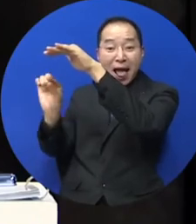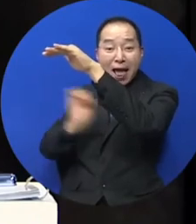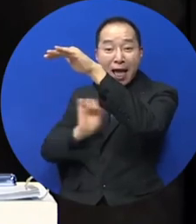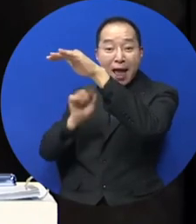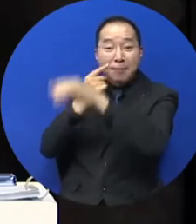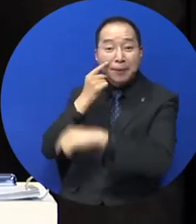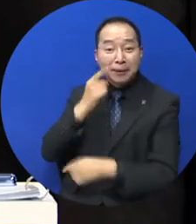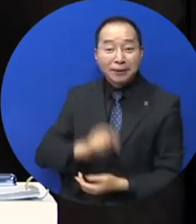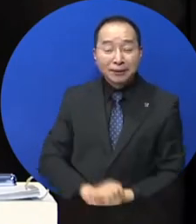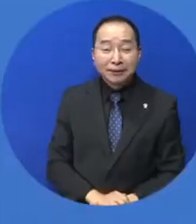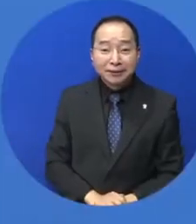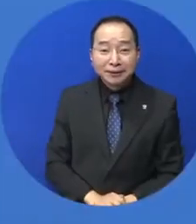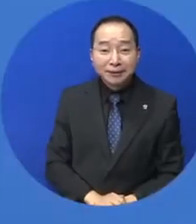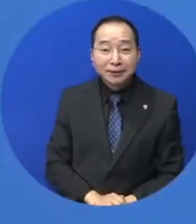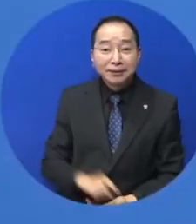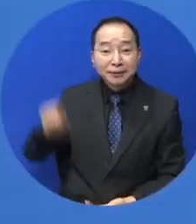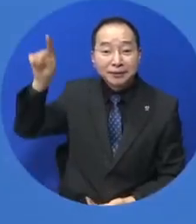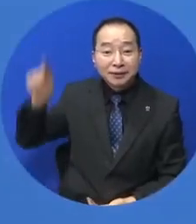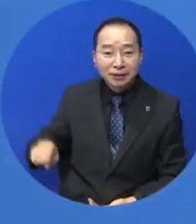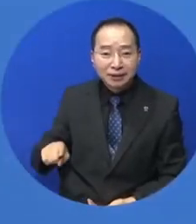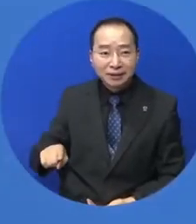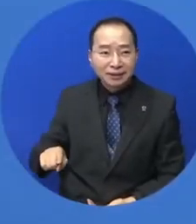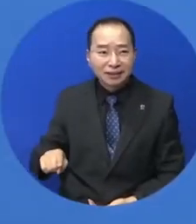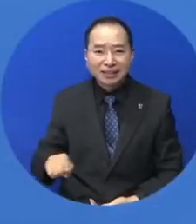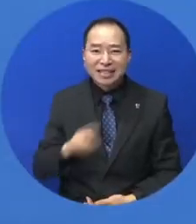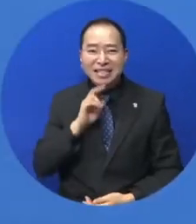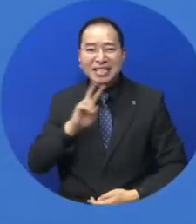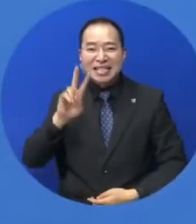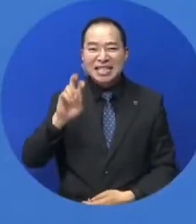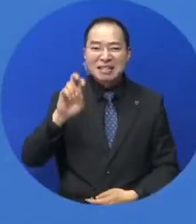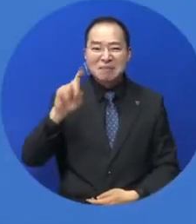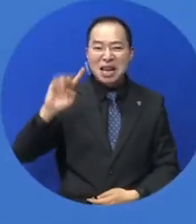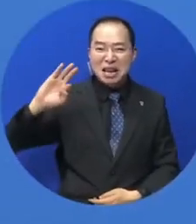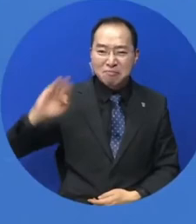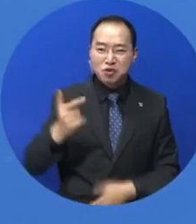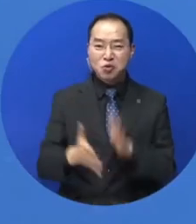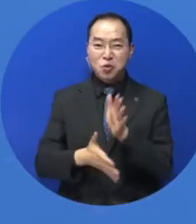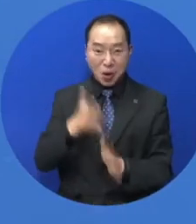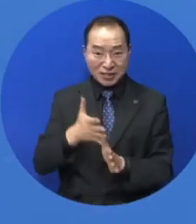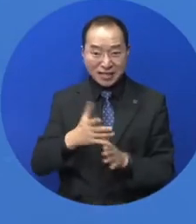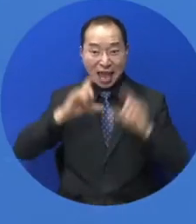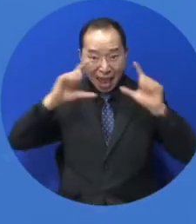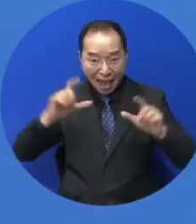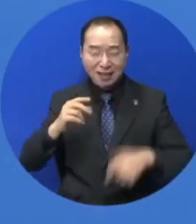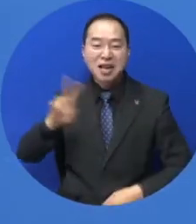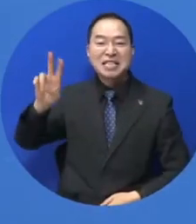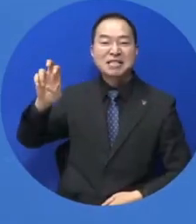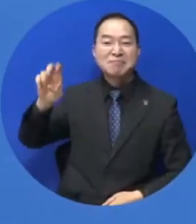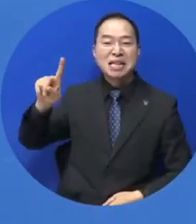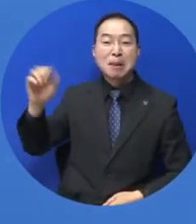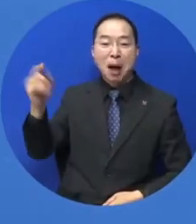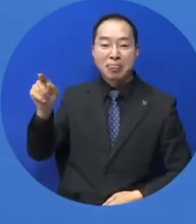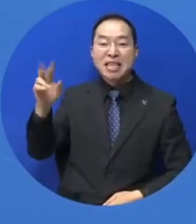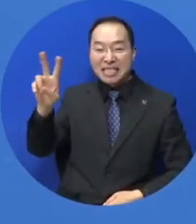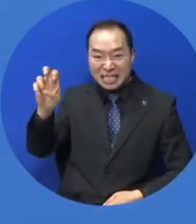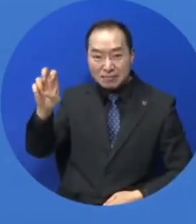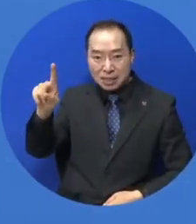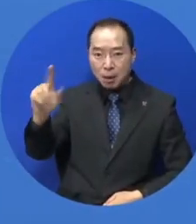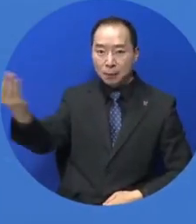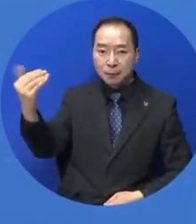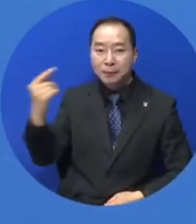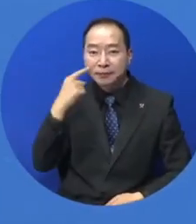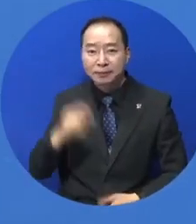바라겠습니다. 번호를 선택해 주실까요? 제가 21번 도시 서울을 주장하고 있으니까 21번을 선택하겠습니다. 자, 21번 네.